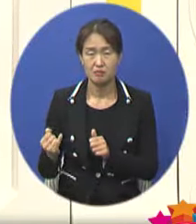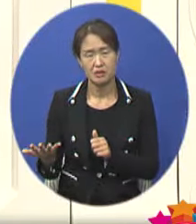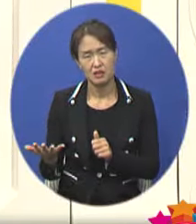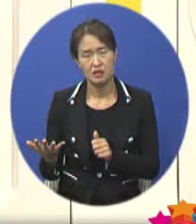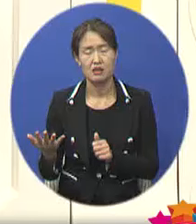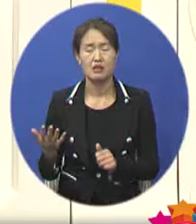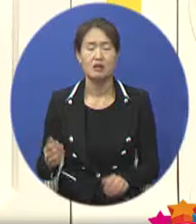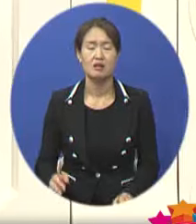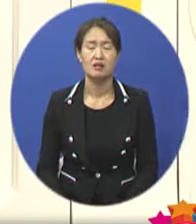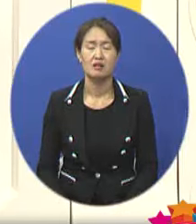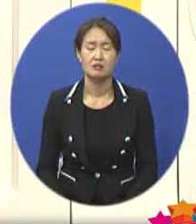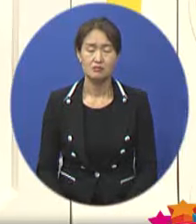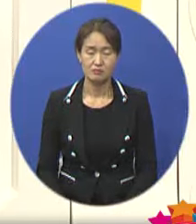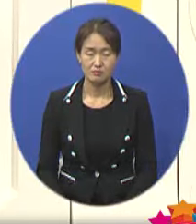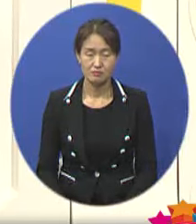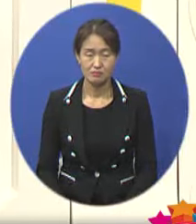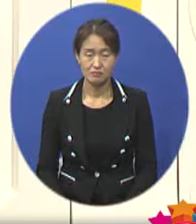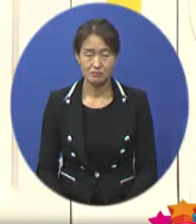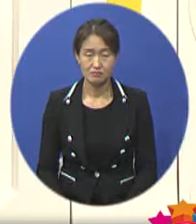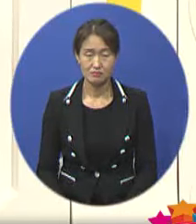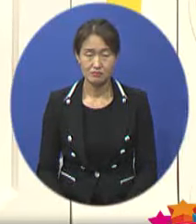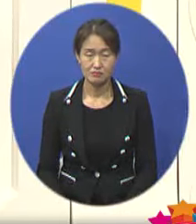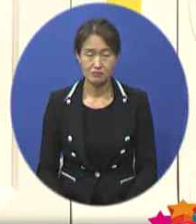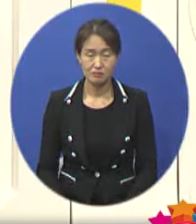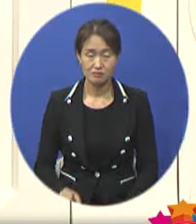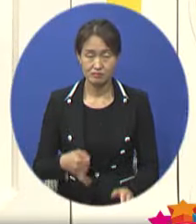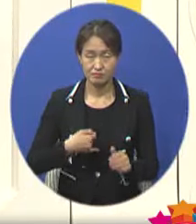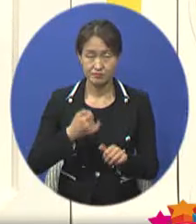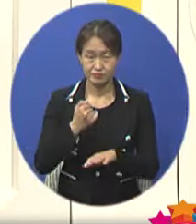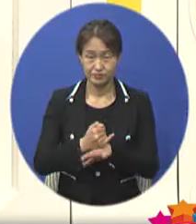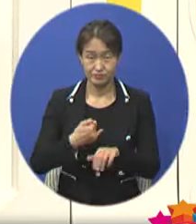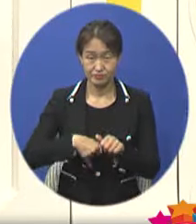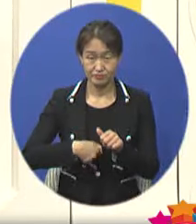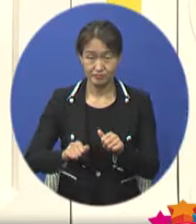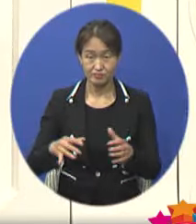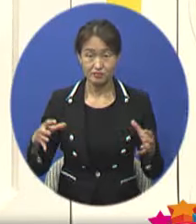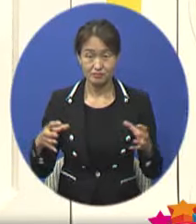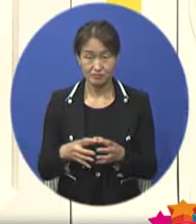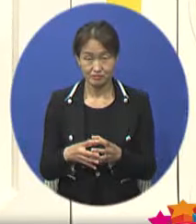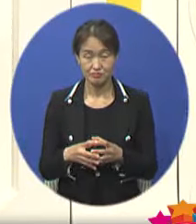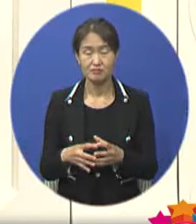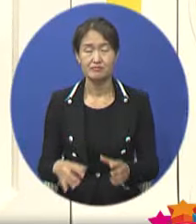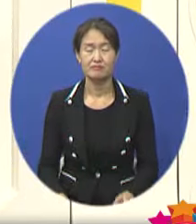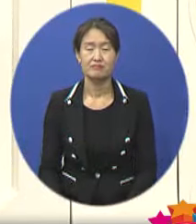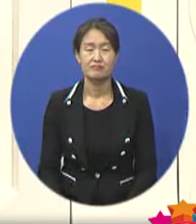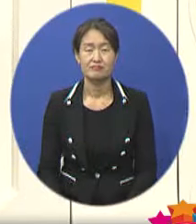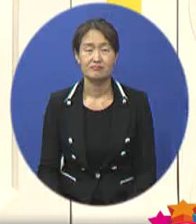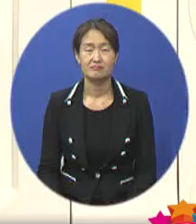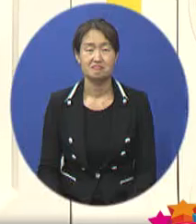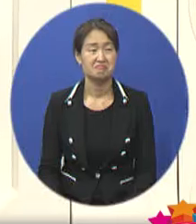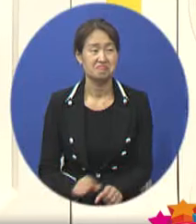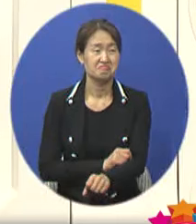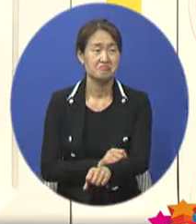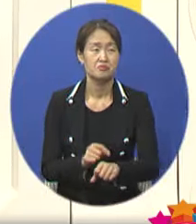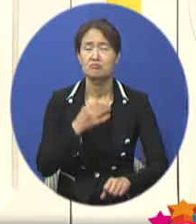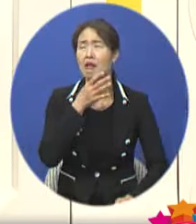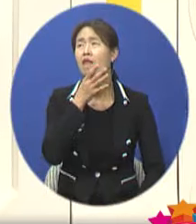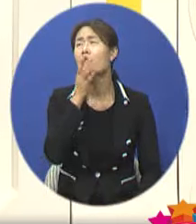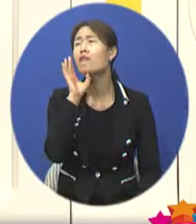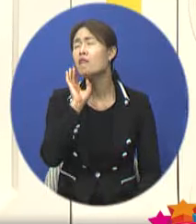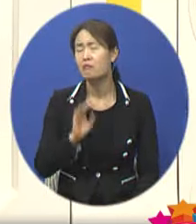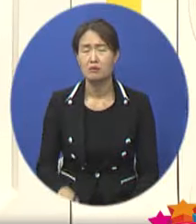뭐 떠나갔고 우리 막내이 딸하고 있는데 네. 뭐 참 다른 할 지금 이제 나이가